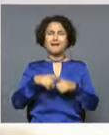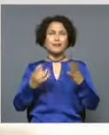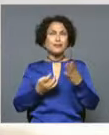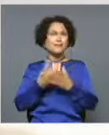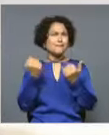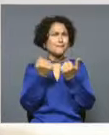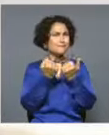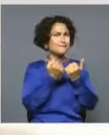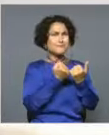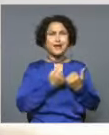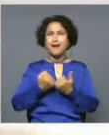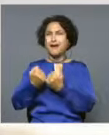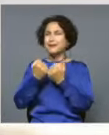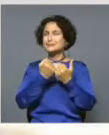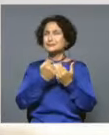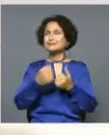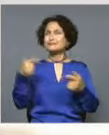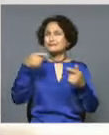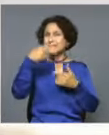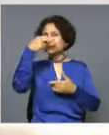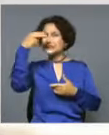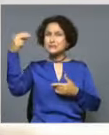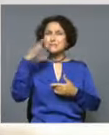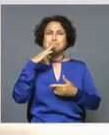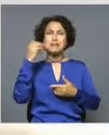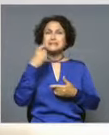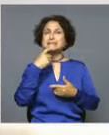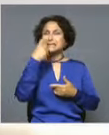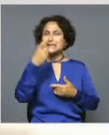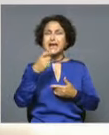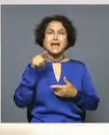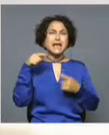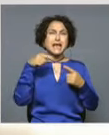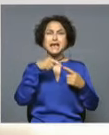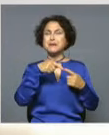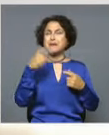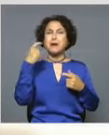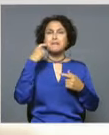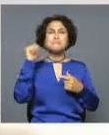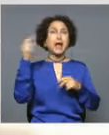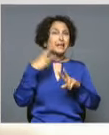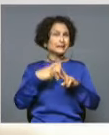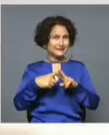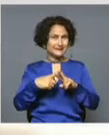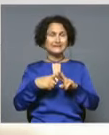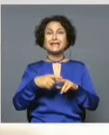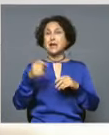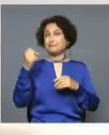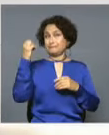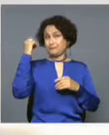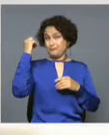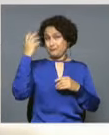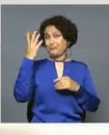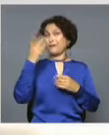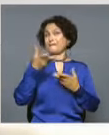Института за български език към Българската академия на науките. Сега повече за това ще ни каже професор доктор Ана Кочева. Здравейте,